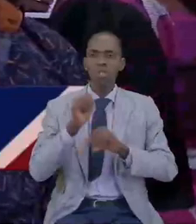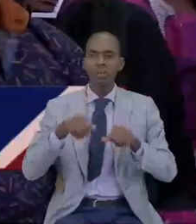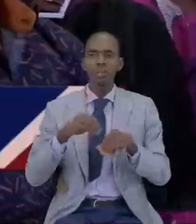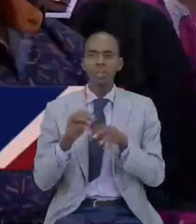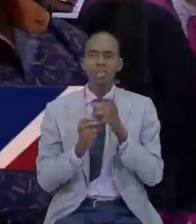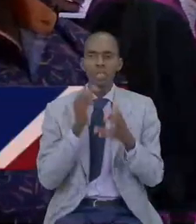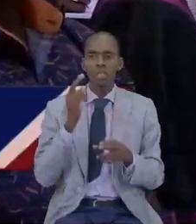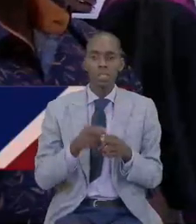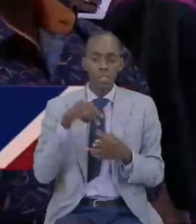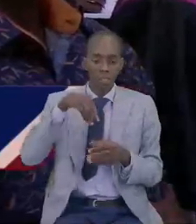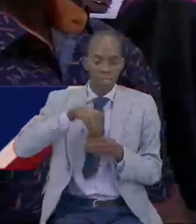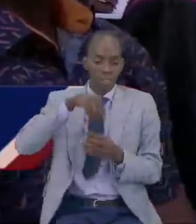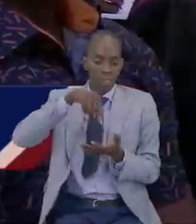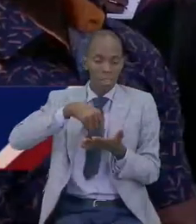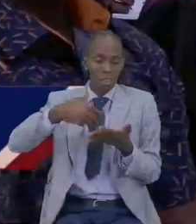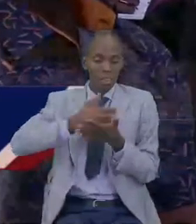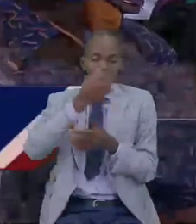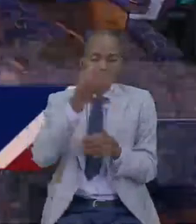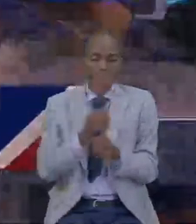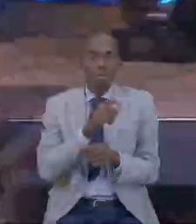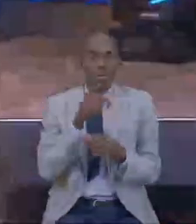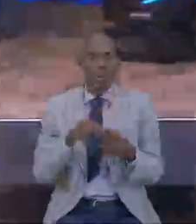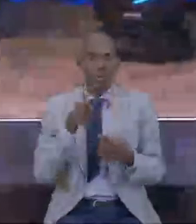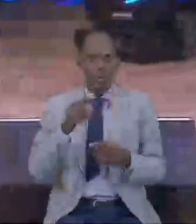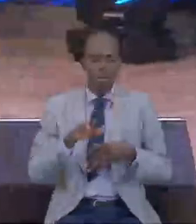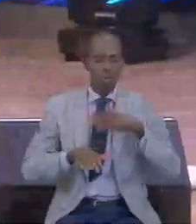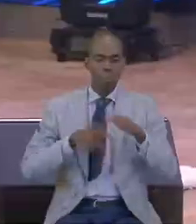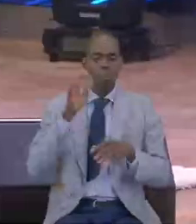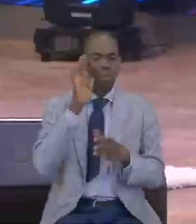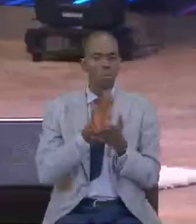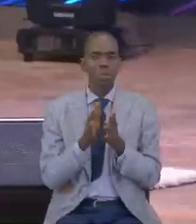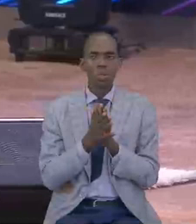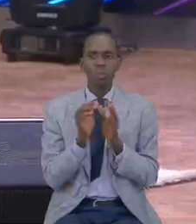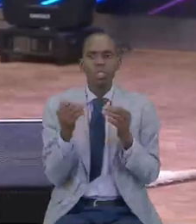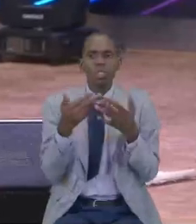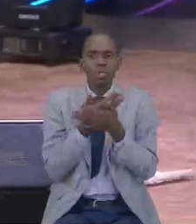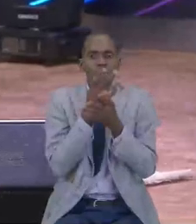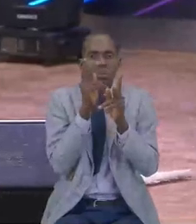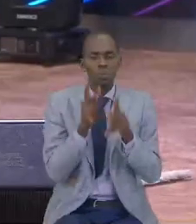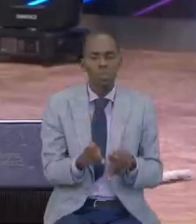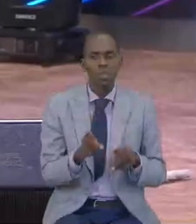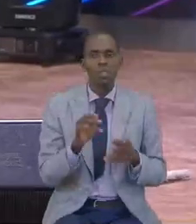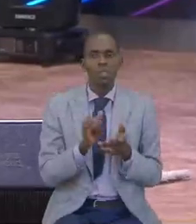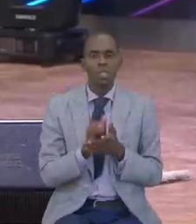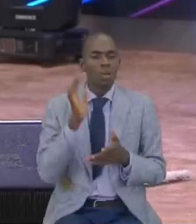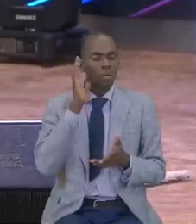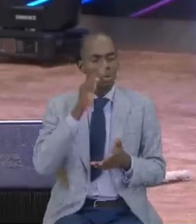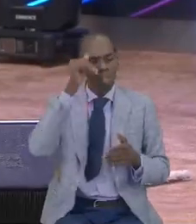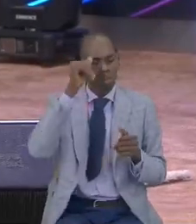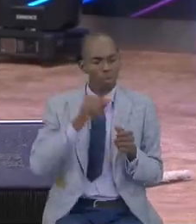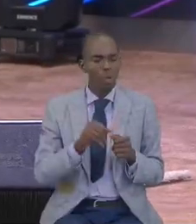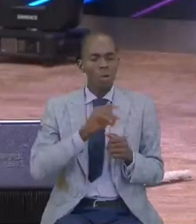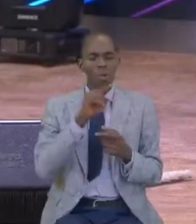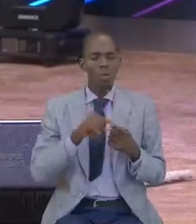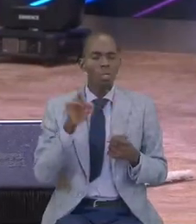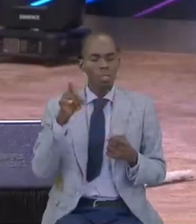nouvelle année, quand tu marches, un individu qui sait, quand je suis venu dans ce monde, je suis